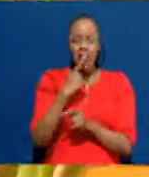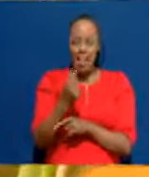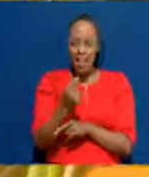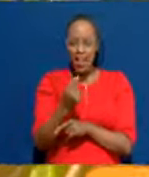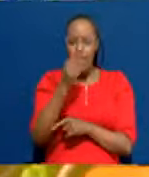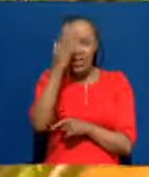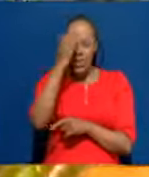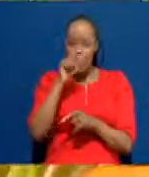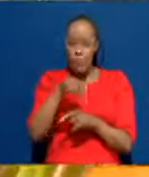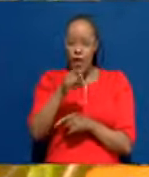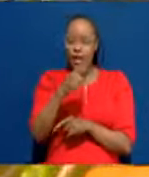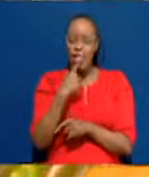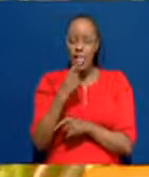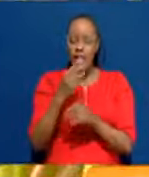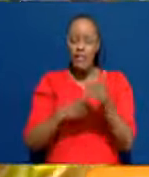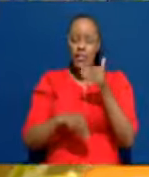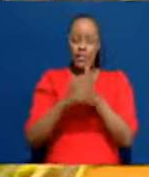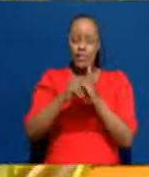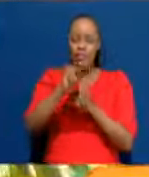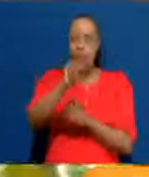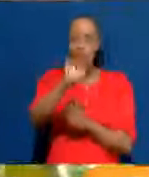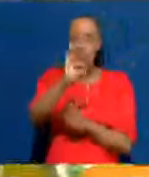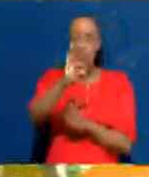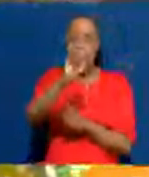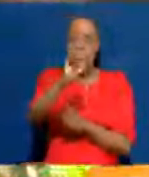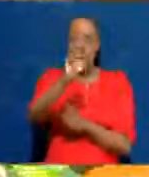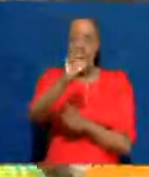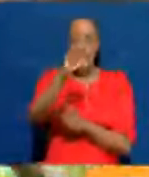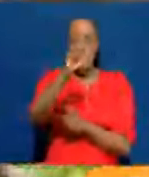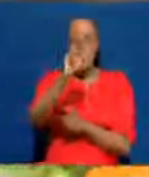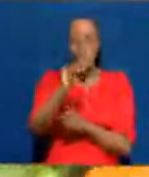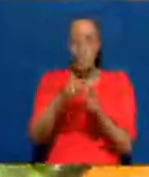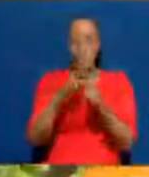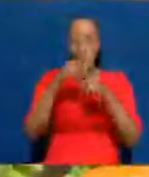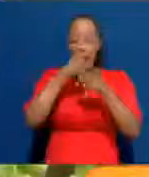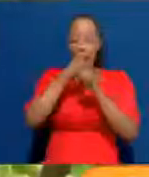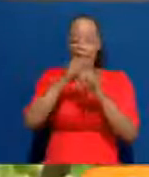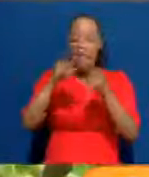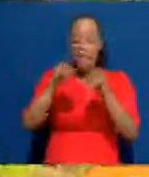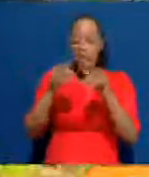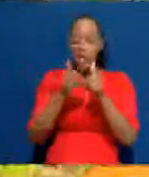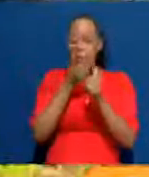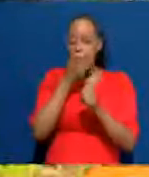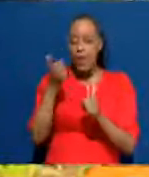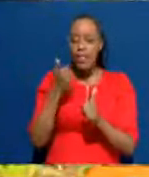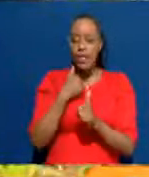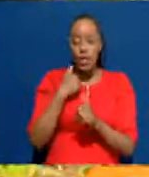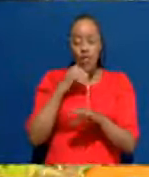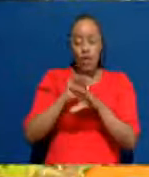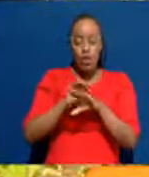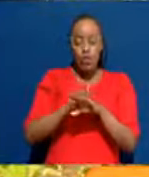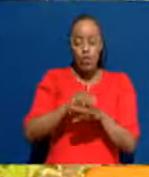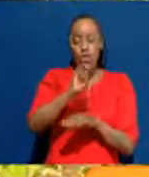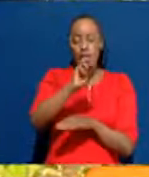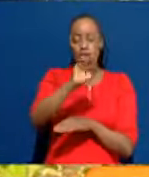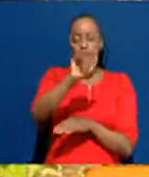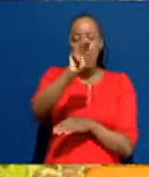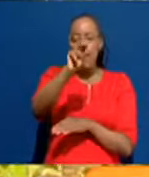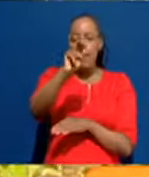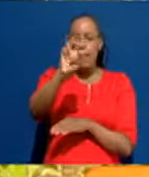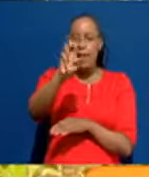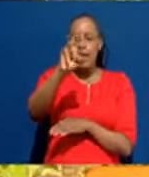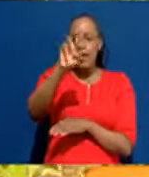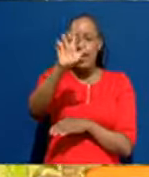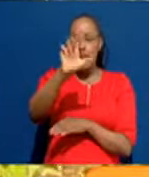pia inaongeza nitrogen kwa mchanga na inatengeneza mchanga ikuwe na madini mzuri sana. Kitu